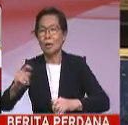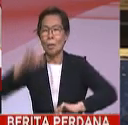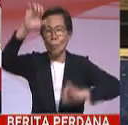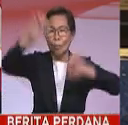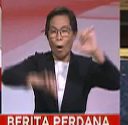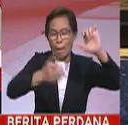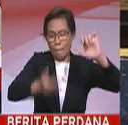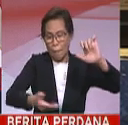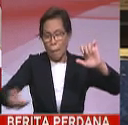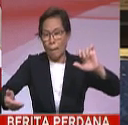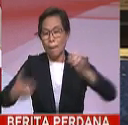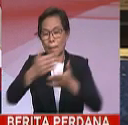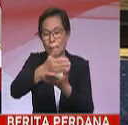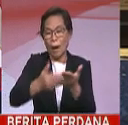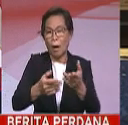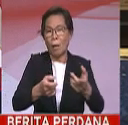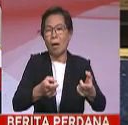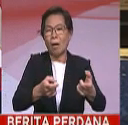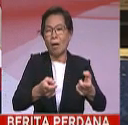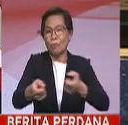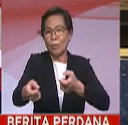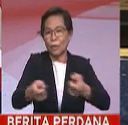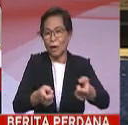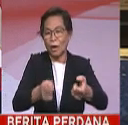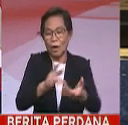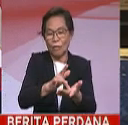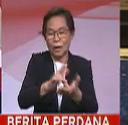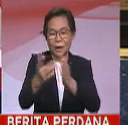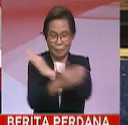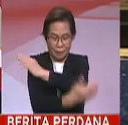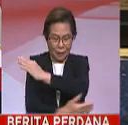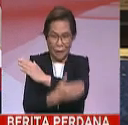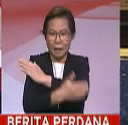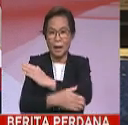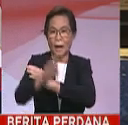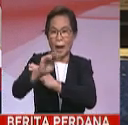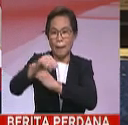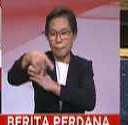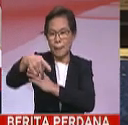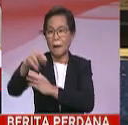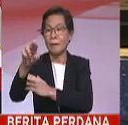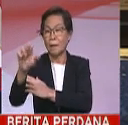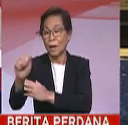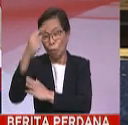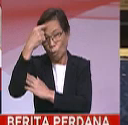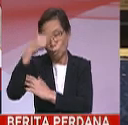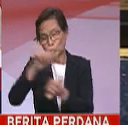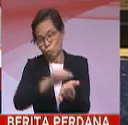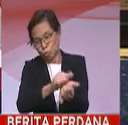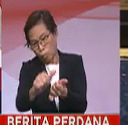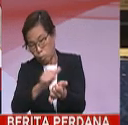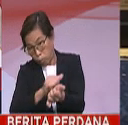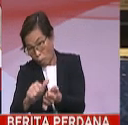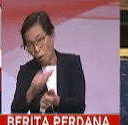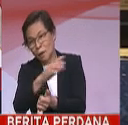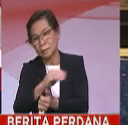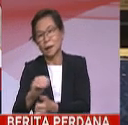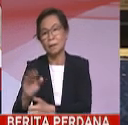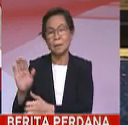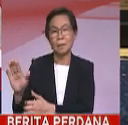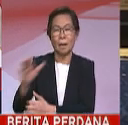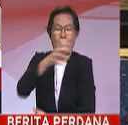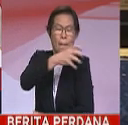Penilaian Produk Bahagian Regulatory Farmasi Negara, NPRA, untuk kelulusan dan